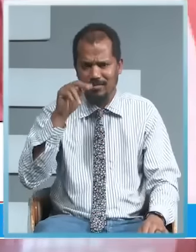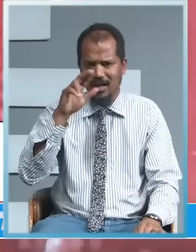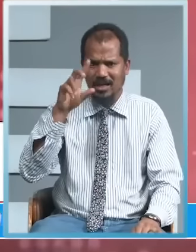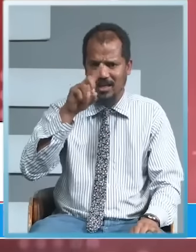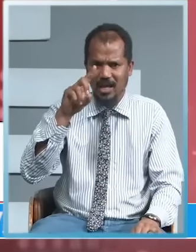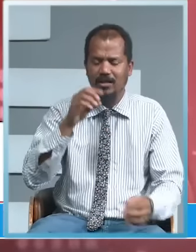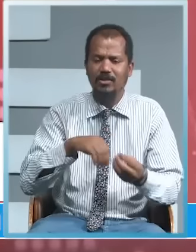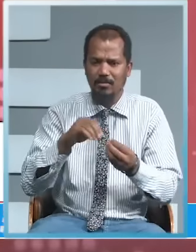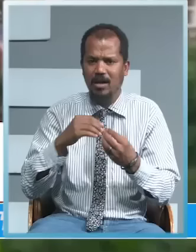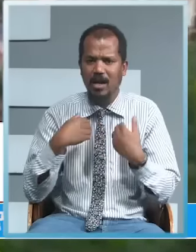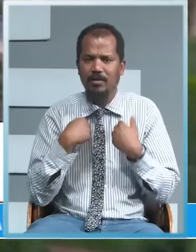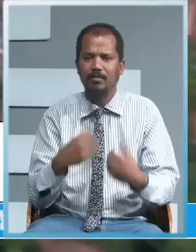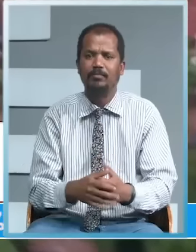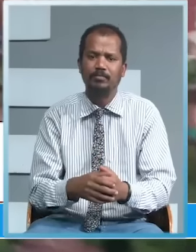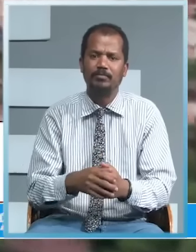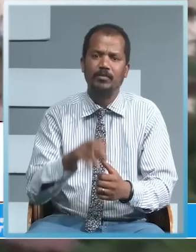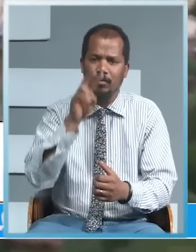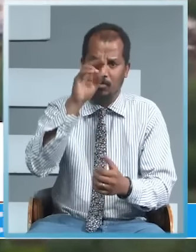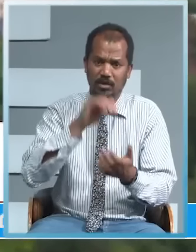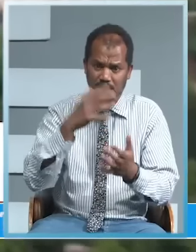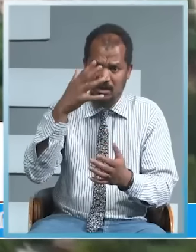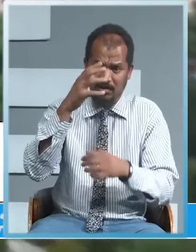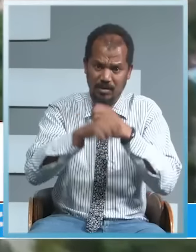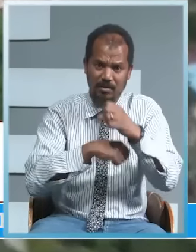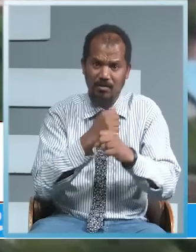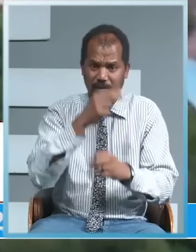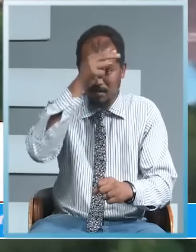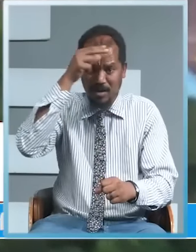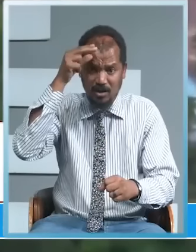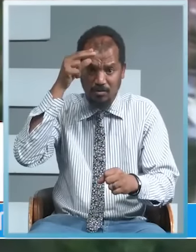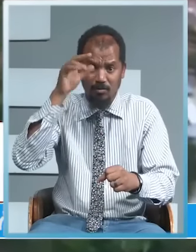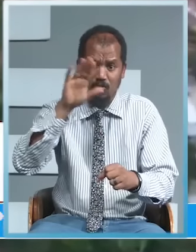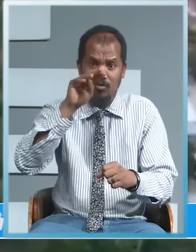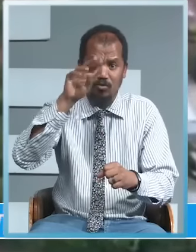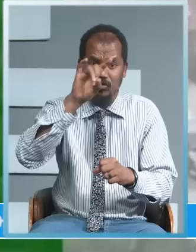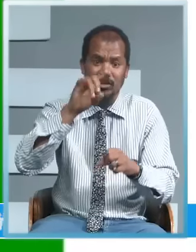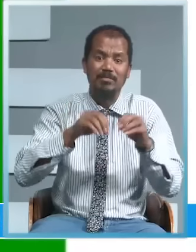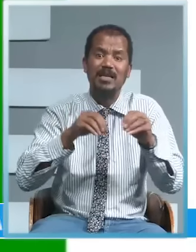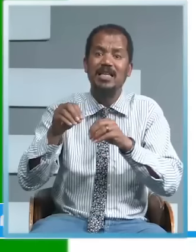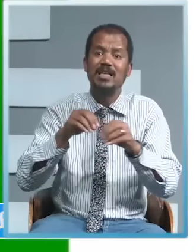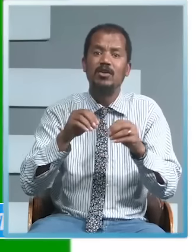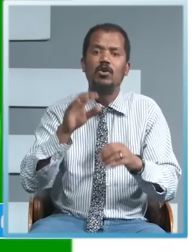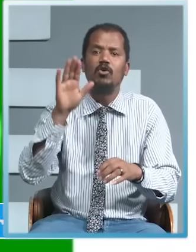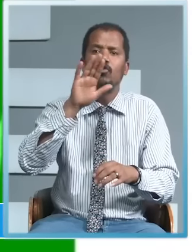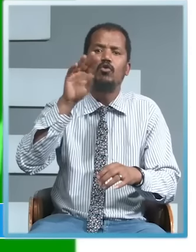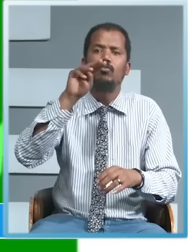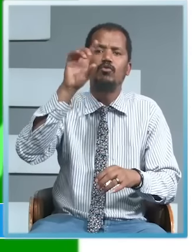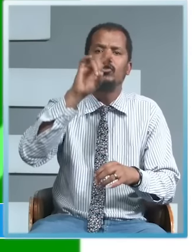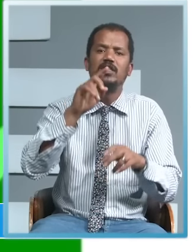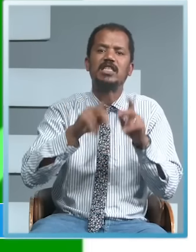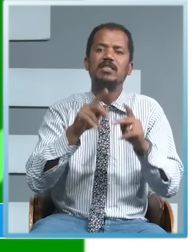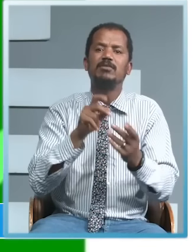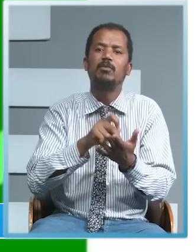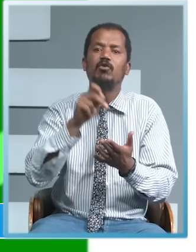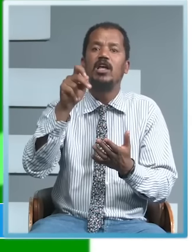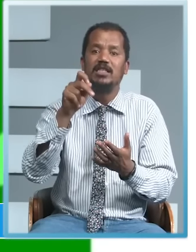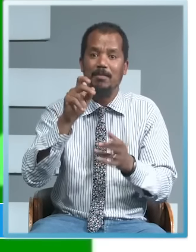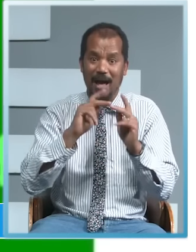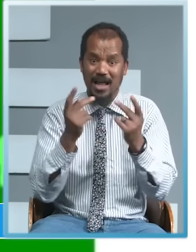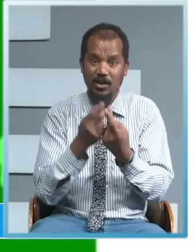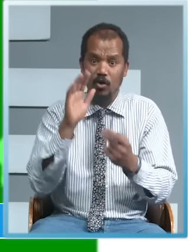ፈንታው ተጨማሪ አለው። በ2015 ዓ ም በቤንሻንጉል ጉምዝ ክልል የሚንቀሳቀሰው የጉምዝ ህዝብ ዲሞክራሲያዊ ፓርቲ